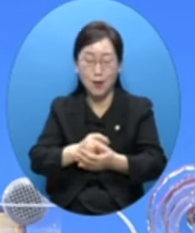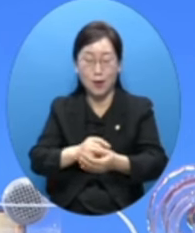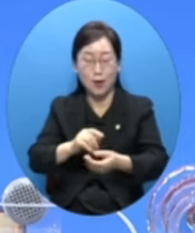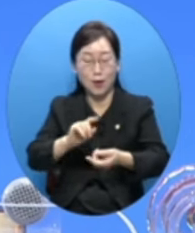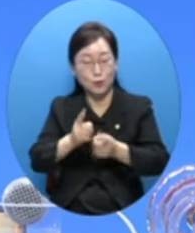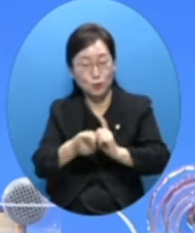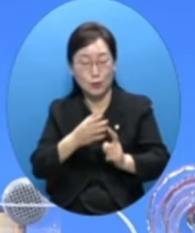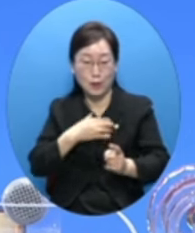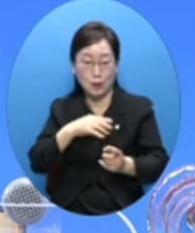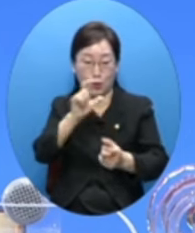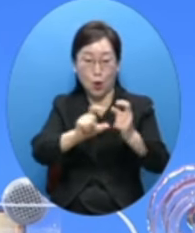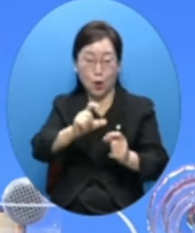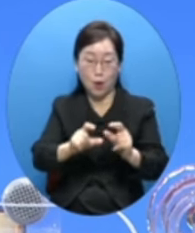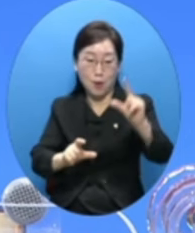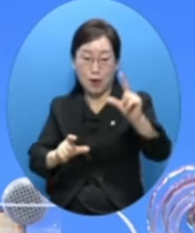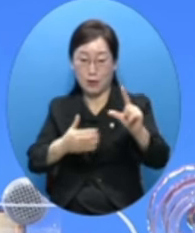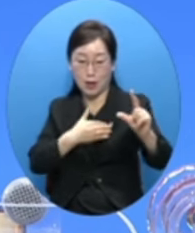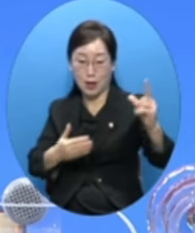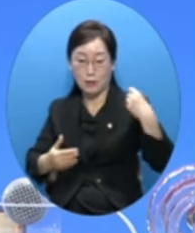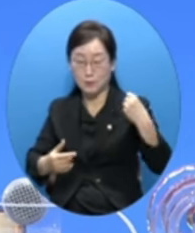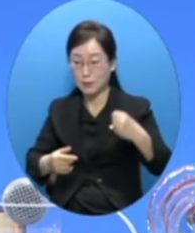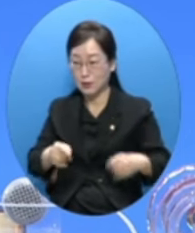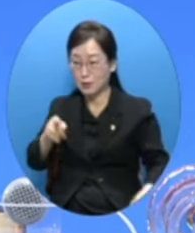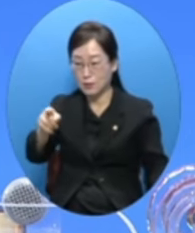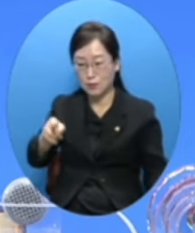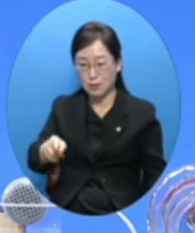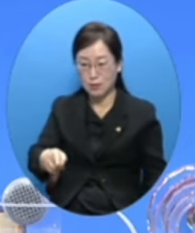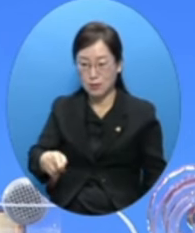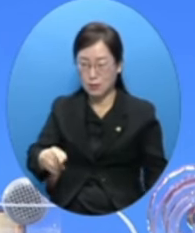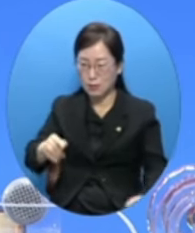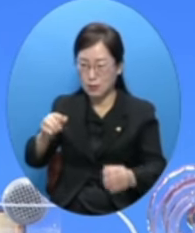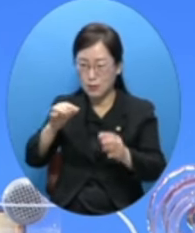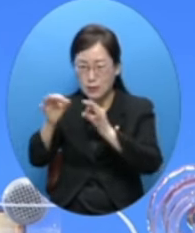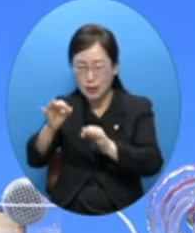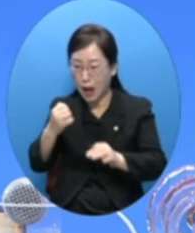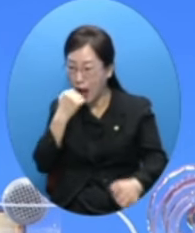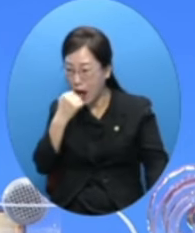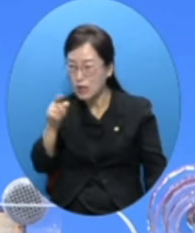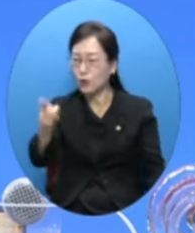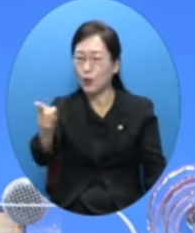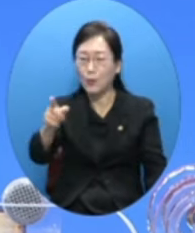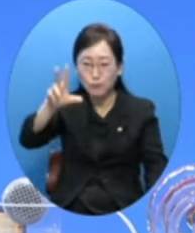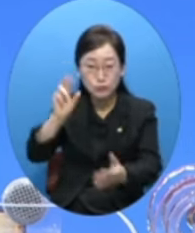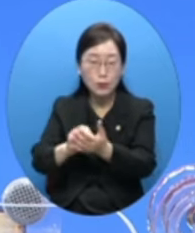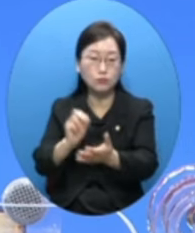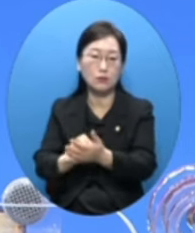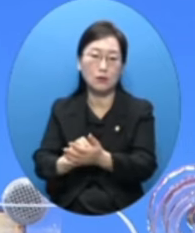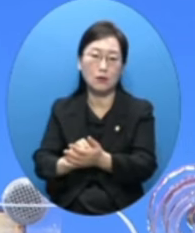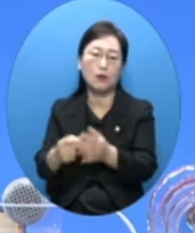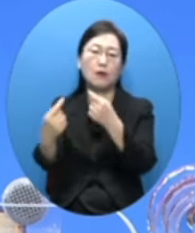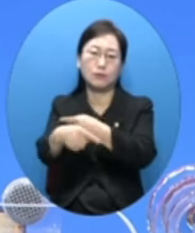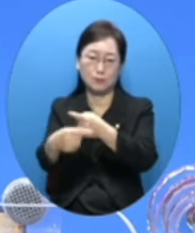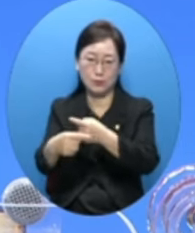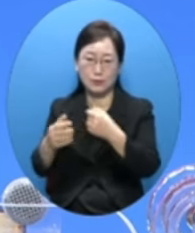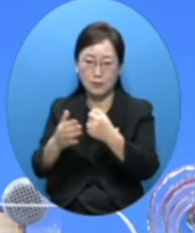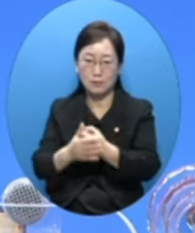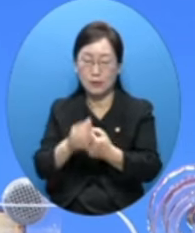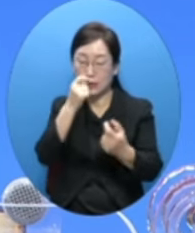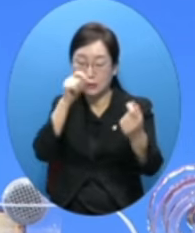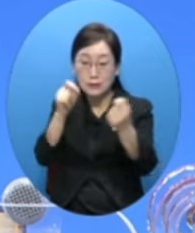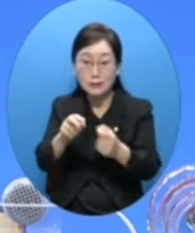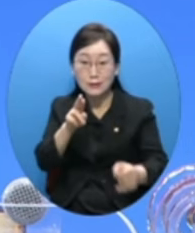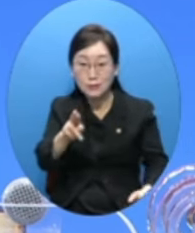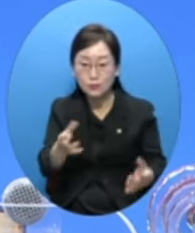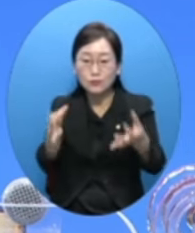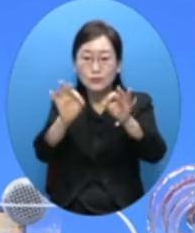더 가져가려고 그러고, 안 되면 상대편 때문에 안 됐다고 생각해서 상대편에게 원망을 합니다. 그래서 그렇게 가깝게 지내던 친구가 동업하고 난